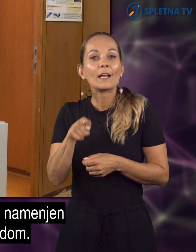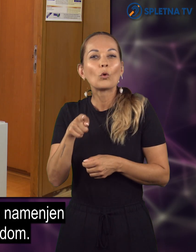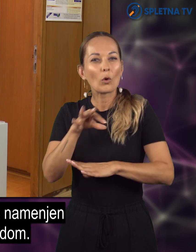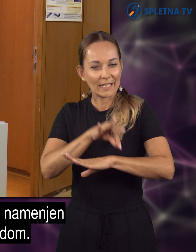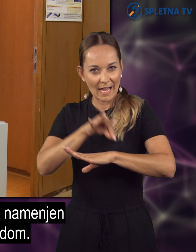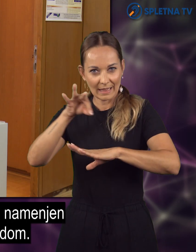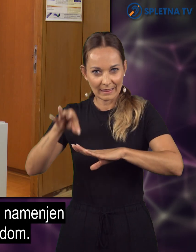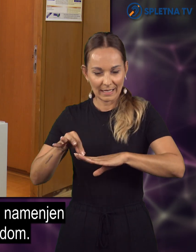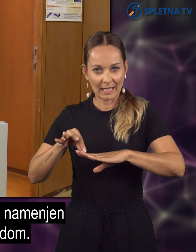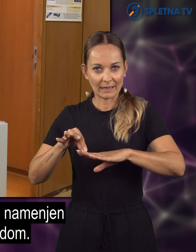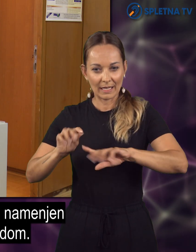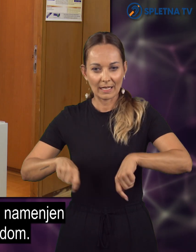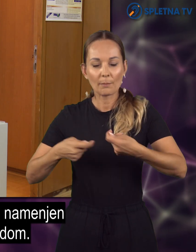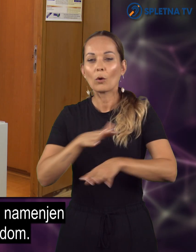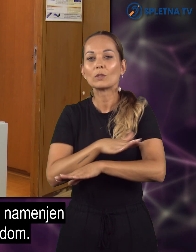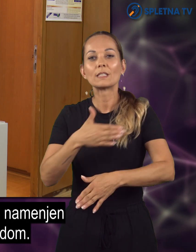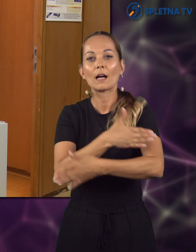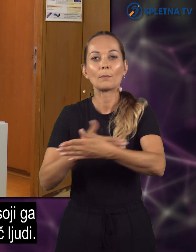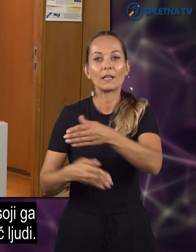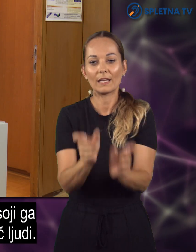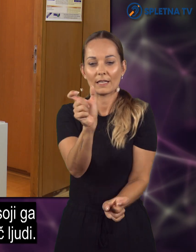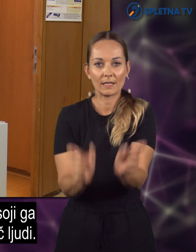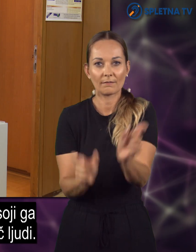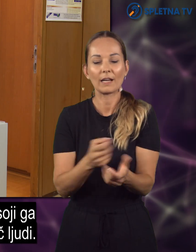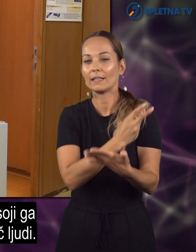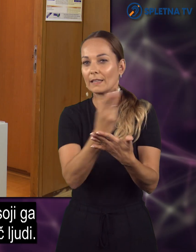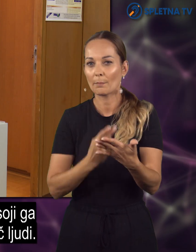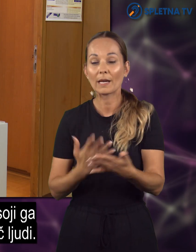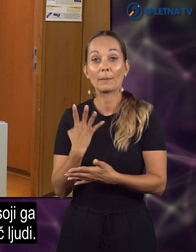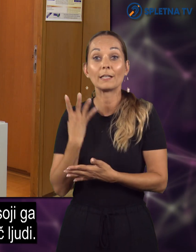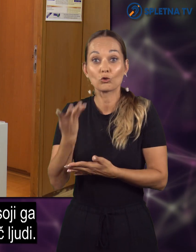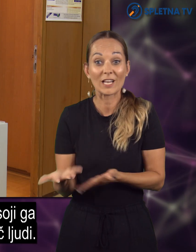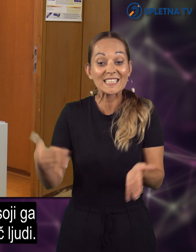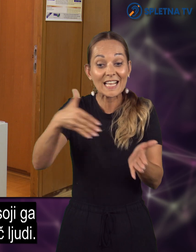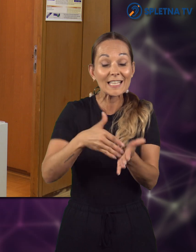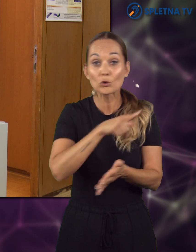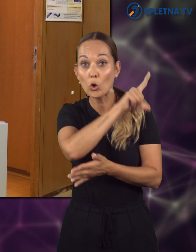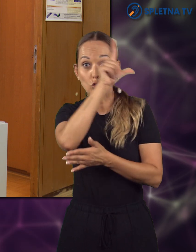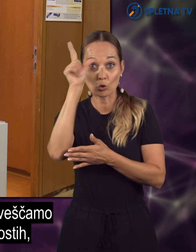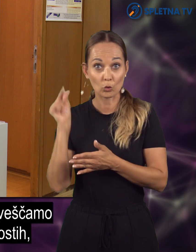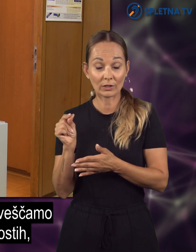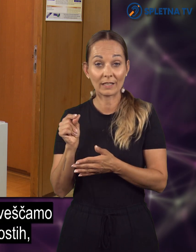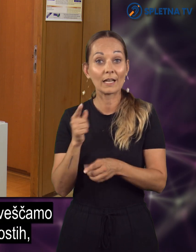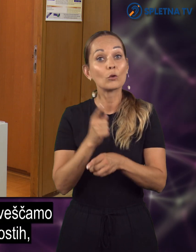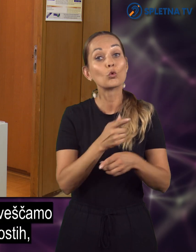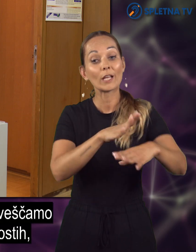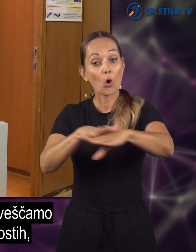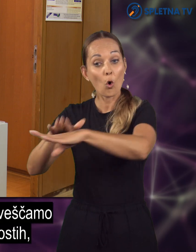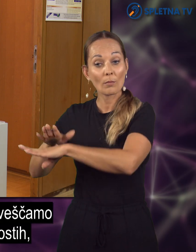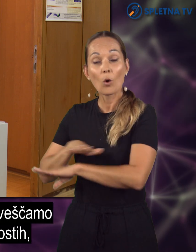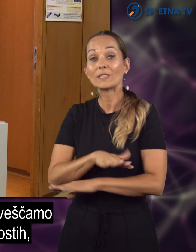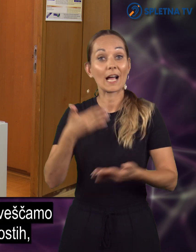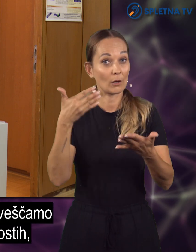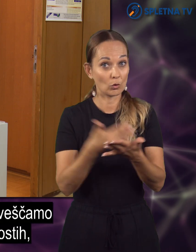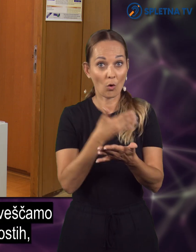To je tednik, ki je namenjen vsem invalidom in po naših presojah ga bere okoli 45.000 ljudi, kjer pa tudi obveščamo